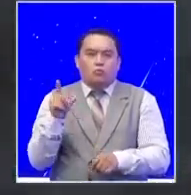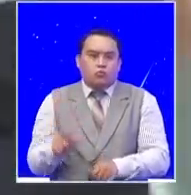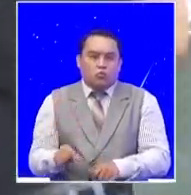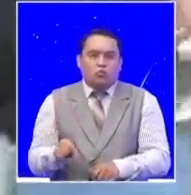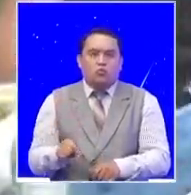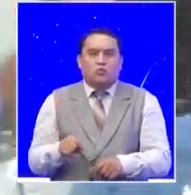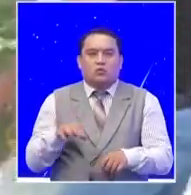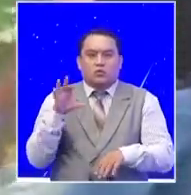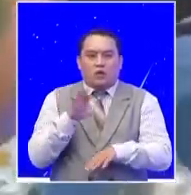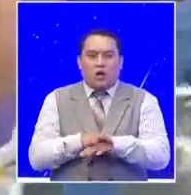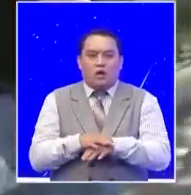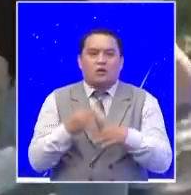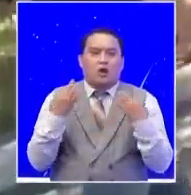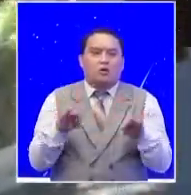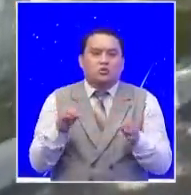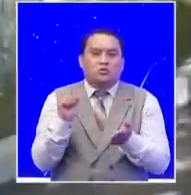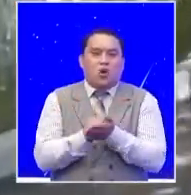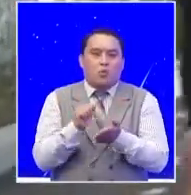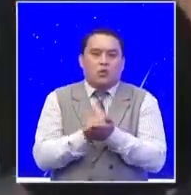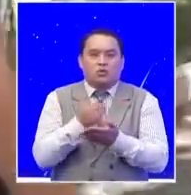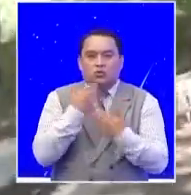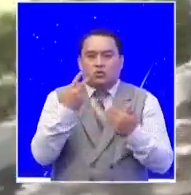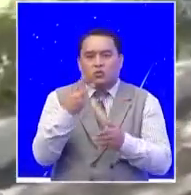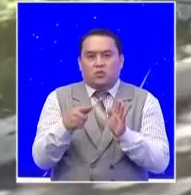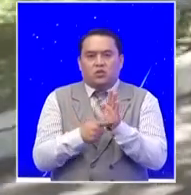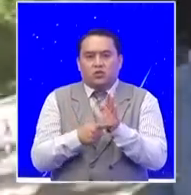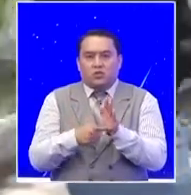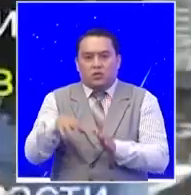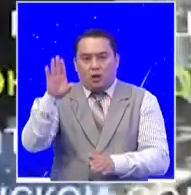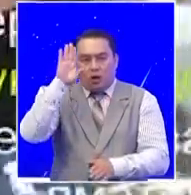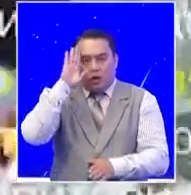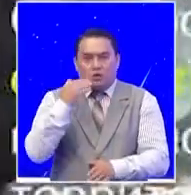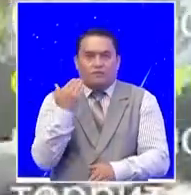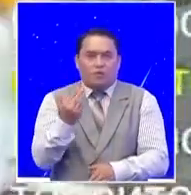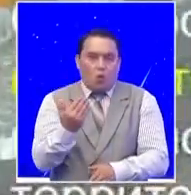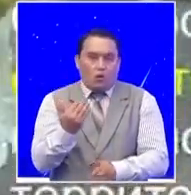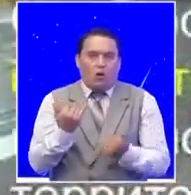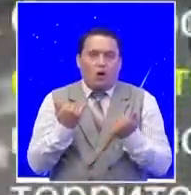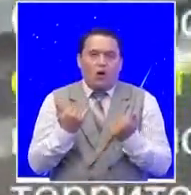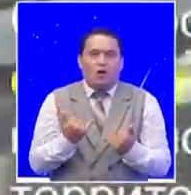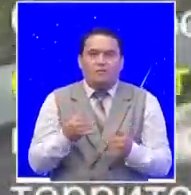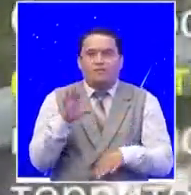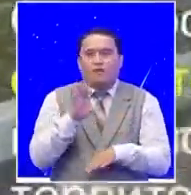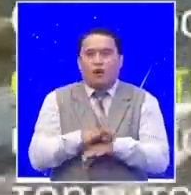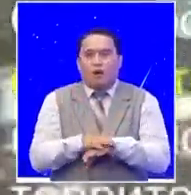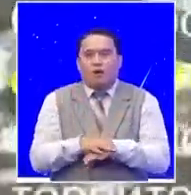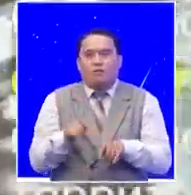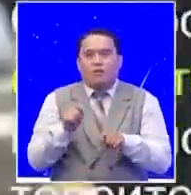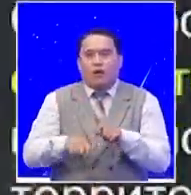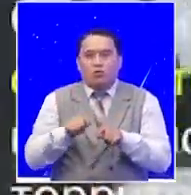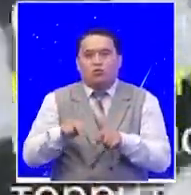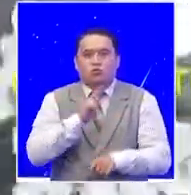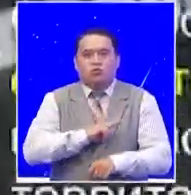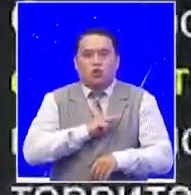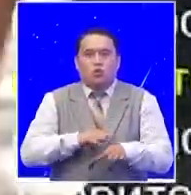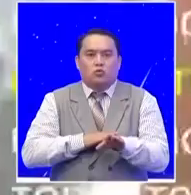тәркіленді. Анықталғандай рұқсаты жоқ өнімдер облыстың 27 жастағы тұрғынына тиесілі. Қазір аталған дерекке қатысты тергеу жұмыстары